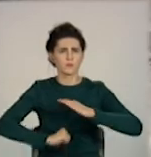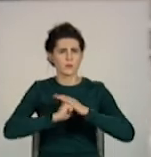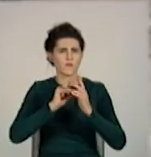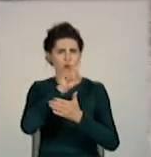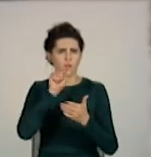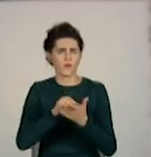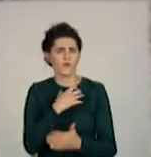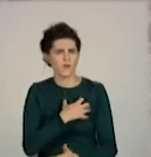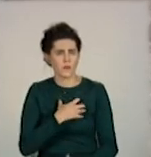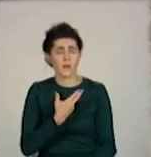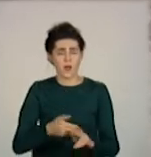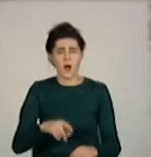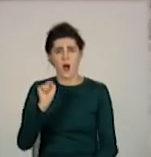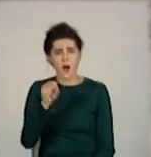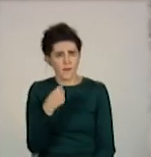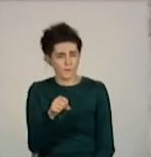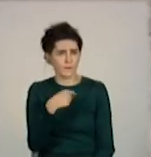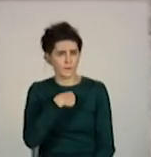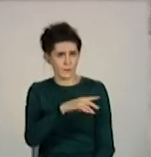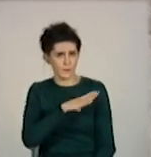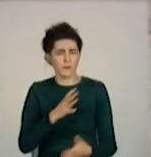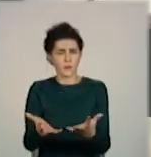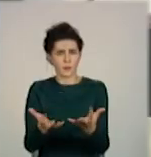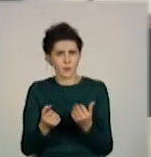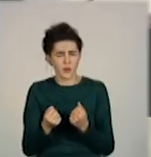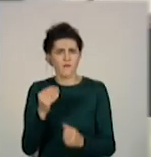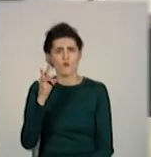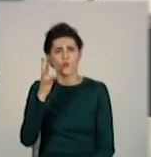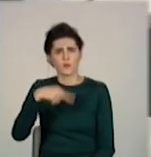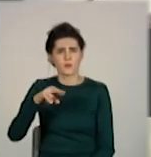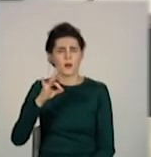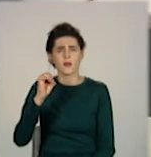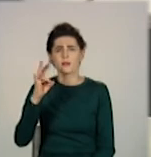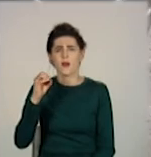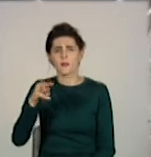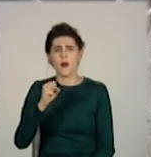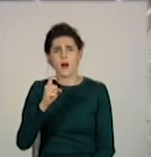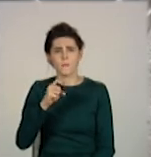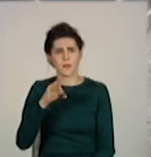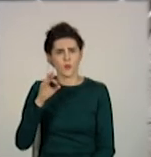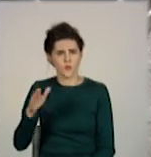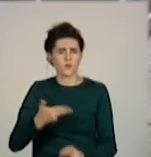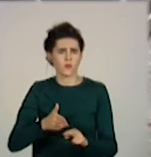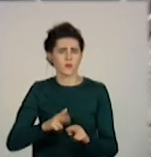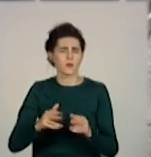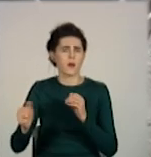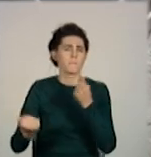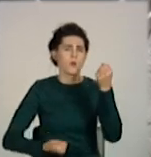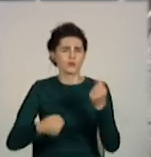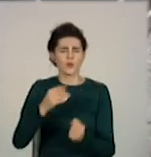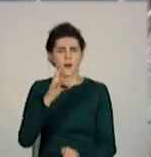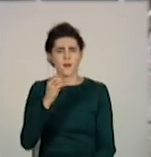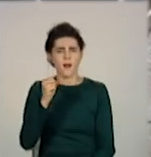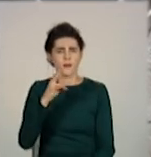В серпні отримали оцю якраз з фонду Рената Ахметова. Це реанімобілі,